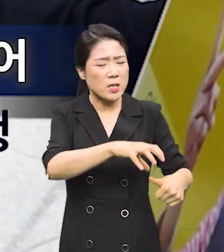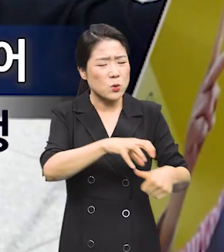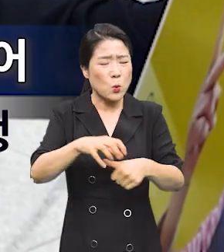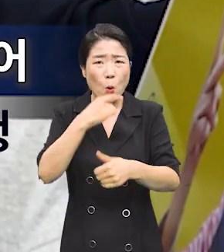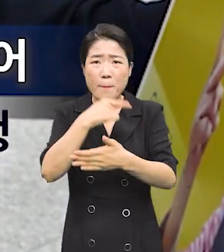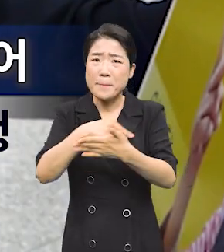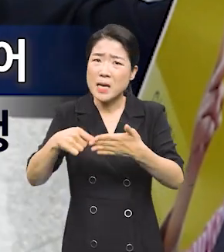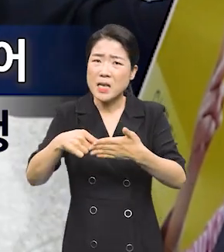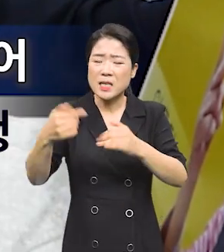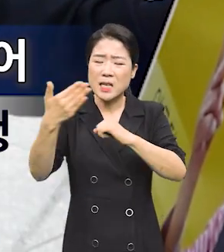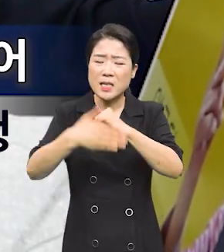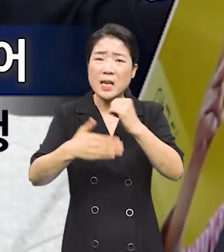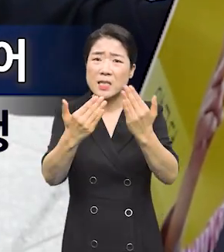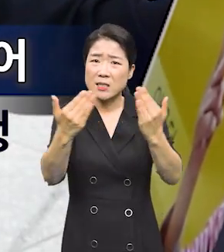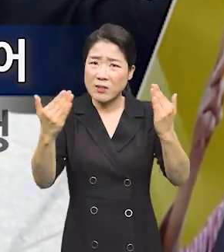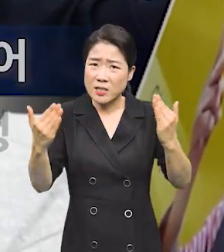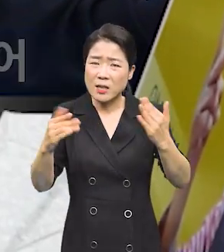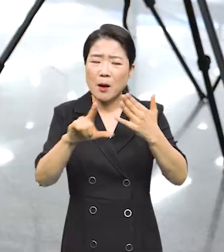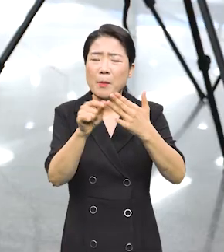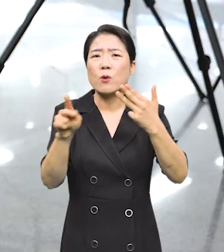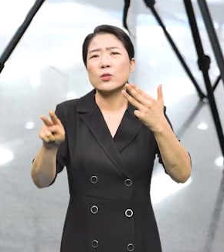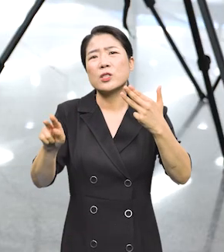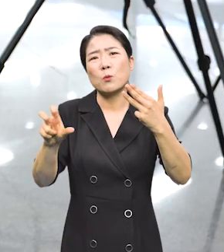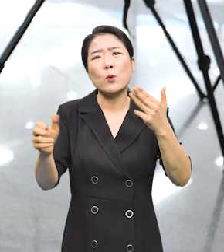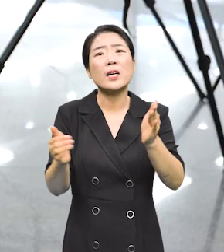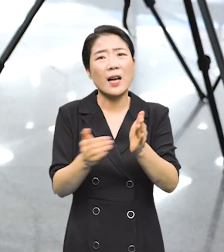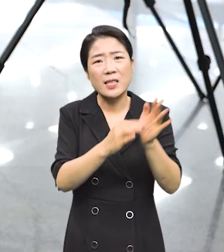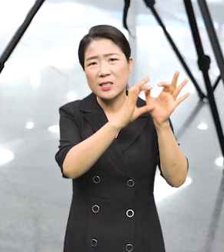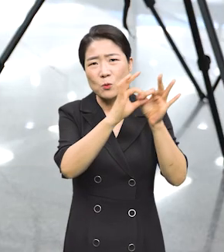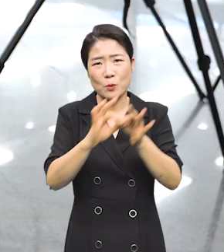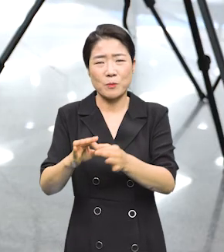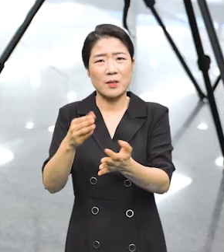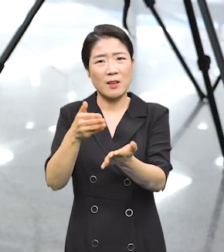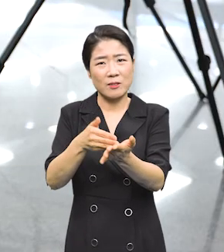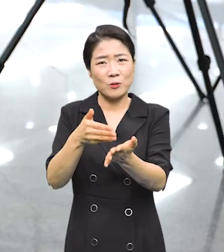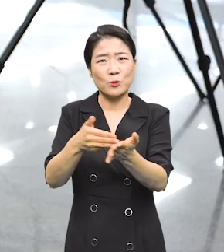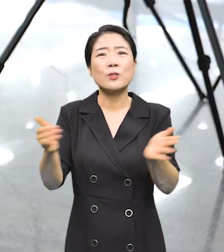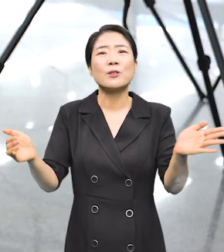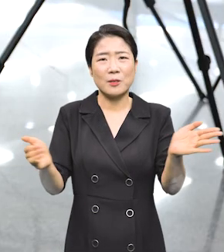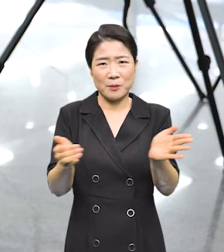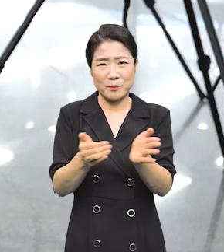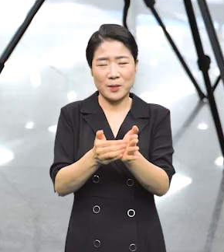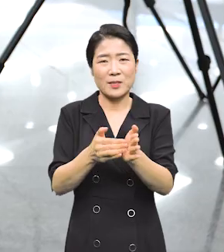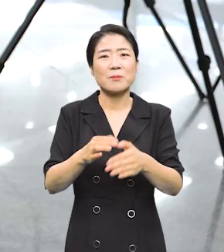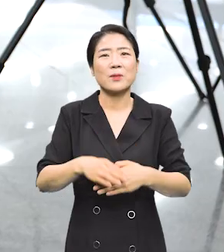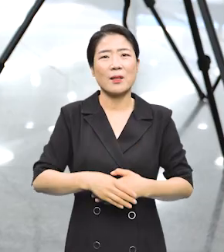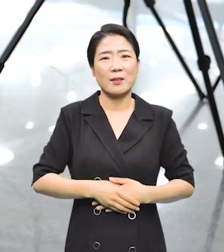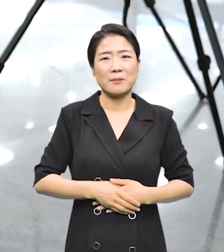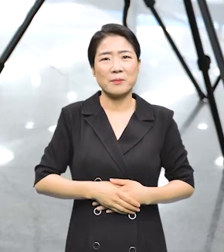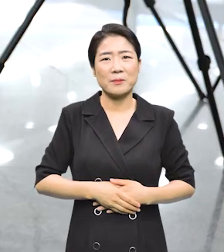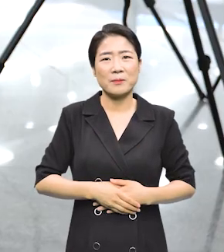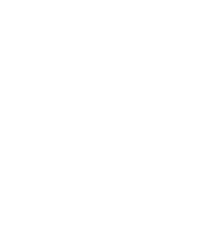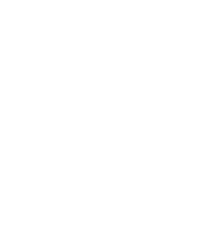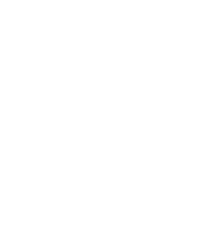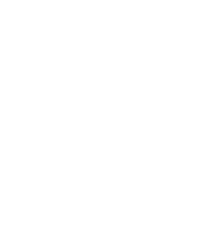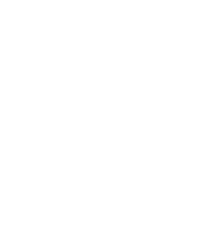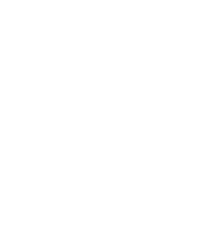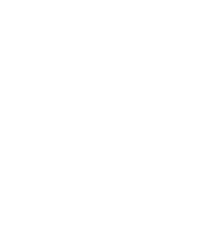사진전은 오는 25일까지 계속됩니다. 내일이 빛나는 기회도시에서 헬로 광주 정지현입니다.